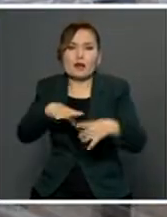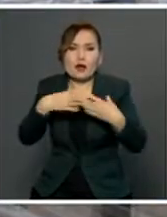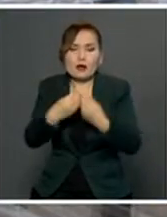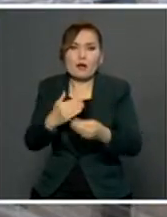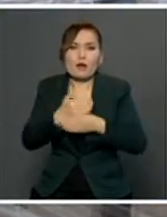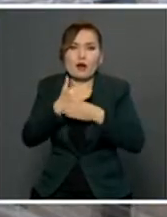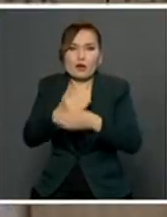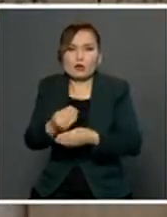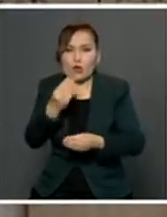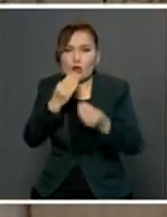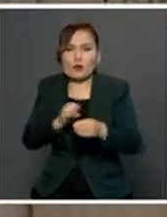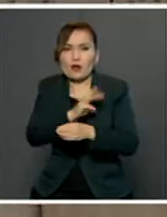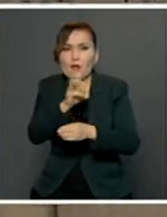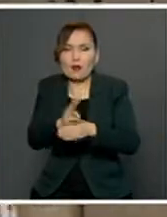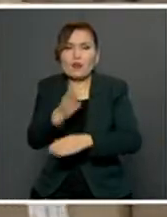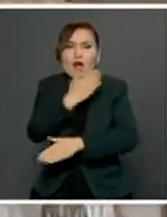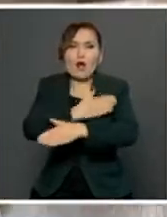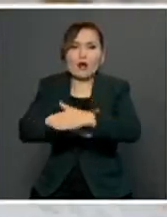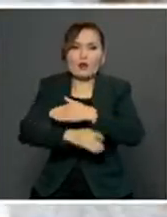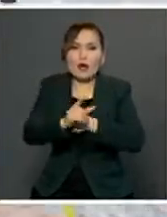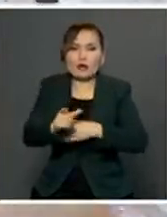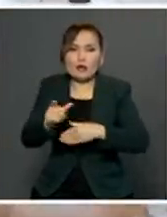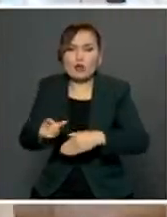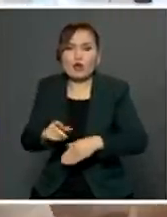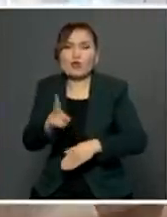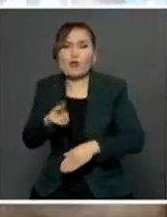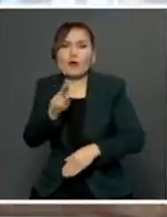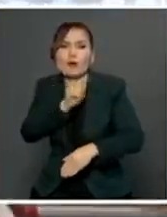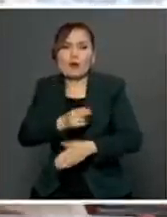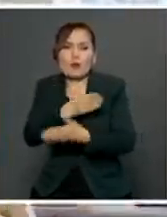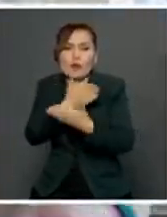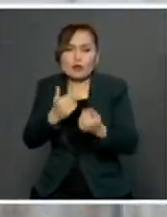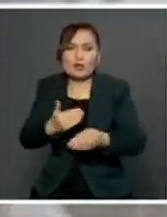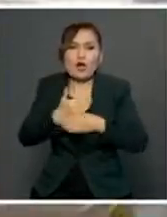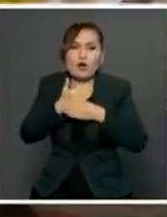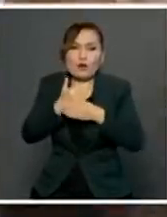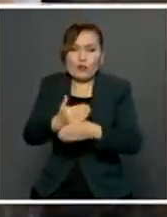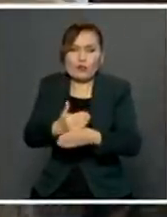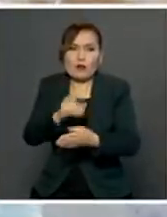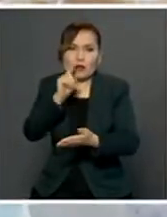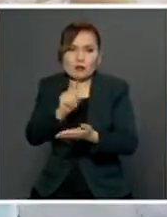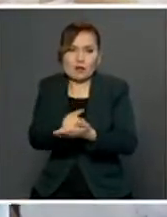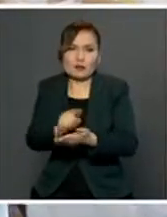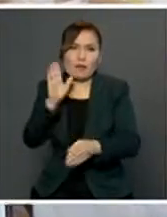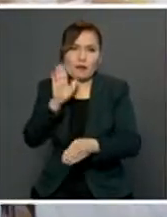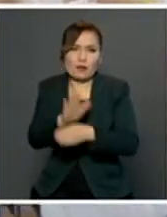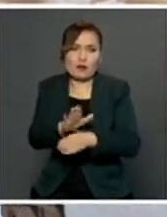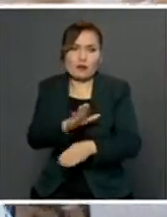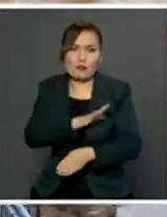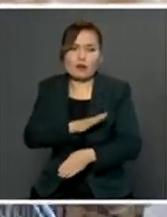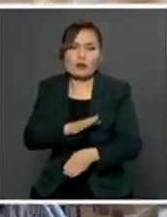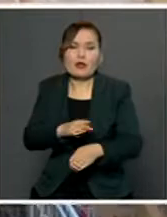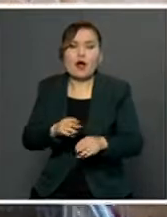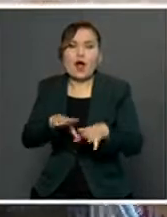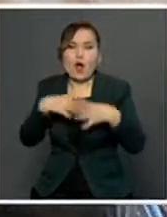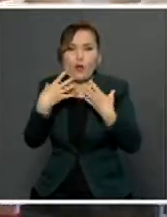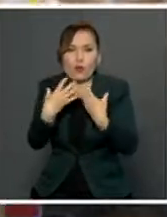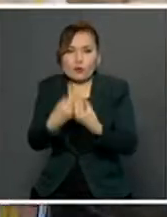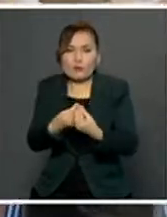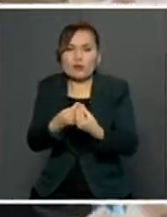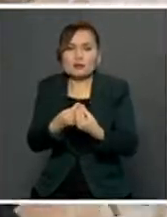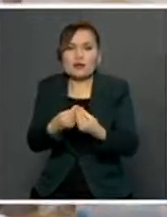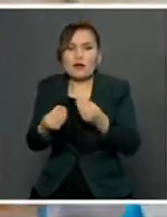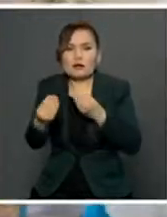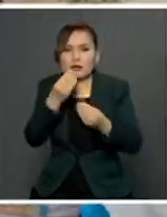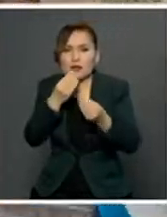тағы артады. Президент мүгедектер мен жұмыссыз ретте тіркелген азаматтар да көмекке іліксін деді. Біз қазір бір отбасыға берілетін азық-түліктерді бірге жинайтын